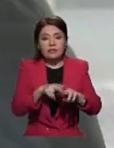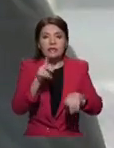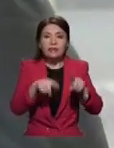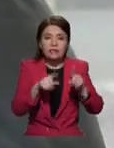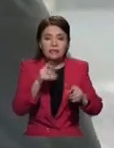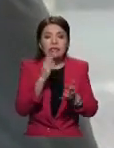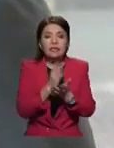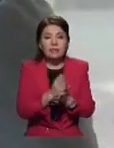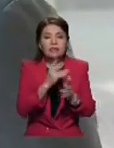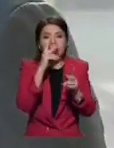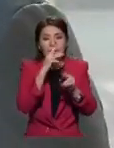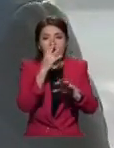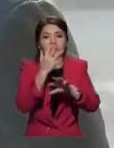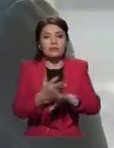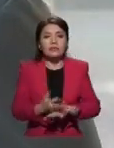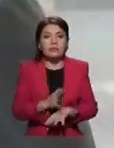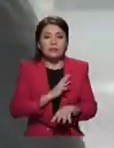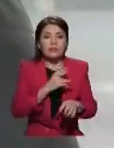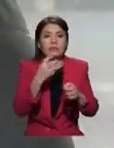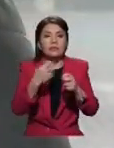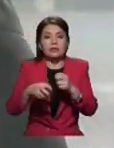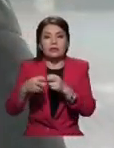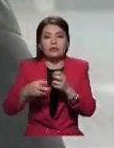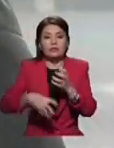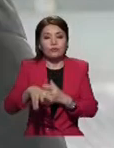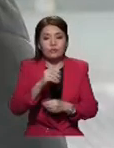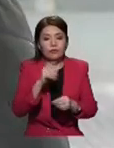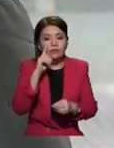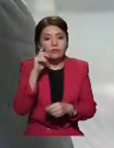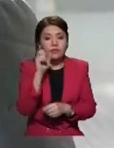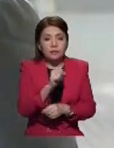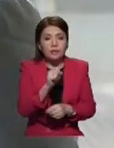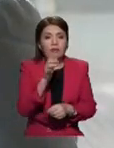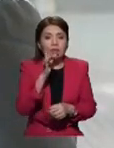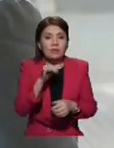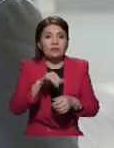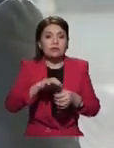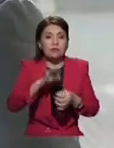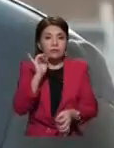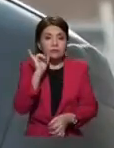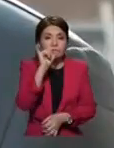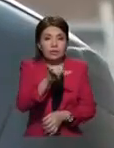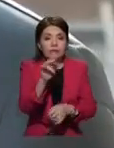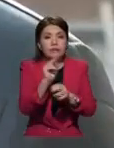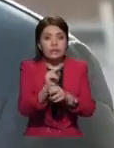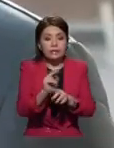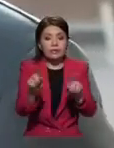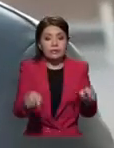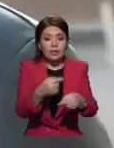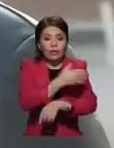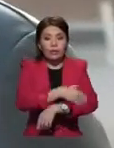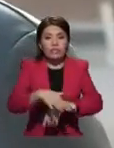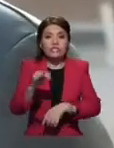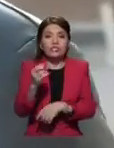жерлері ақаулары пайда болып отыр. Енді алайда оларды дер кезінде барып қалпына келтіруде. Жеңіс көшесіндегі